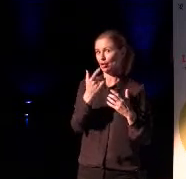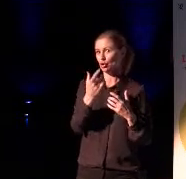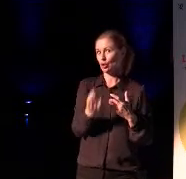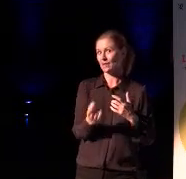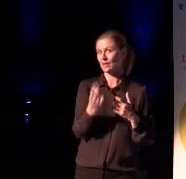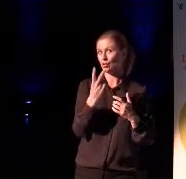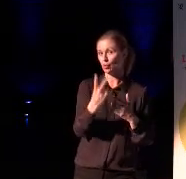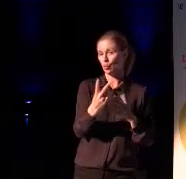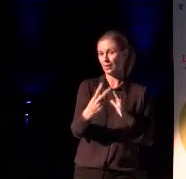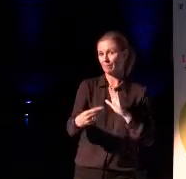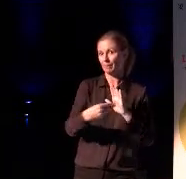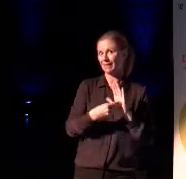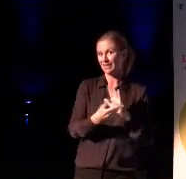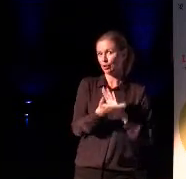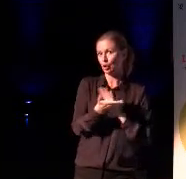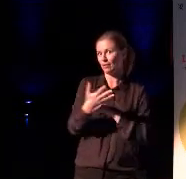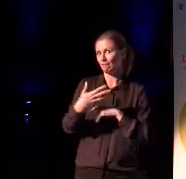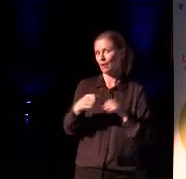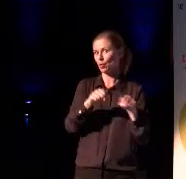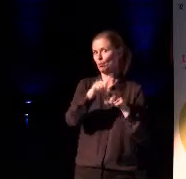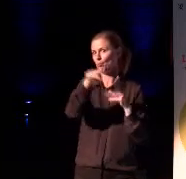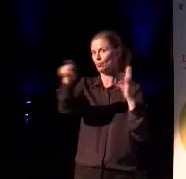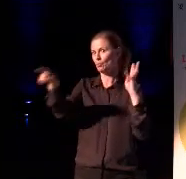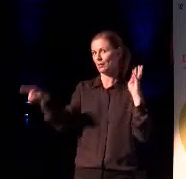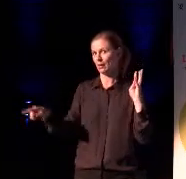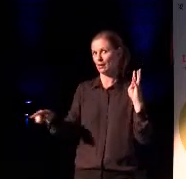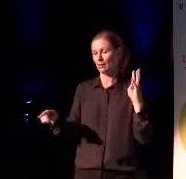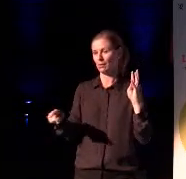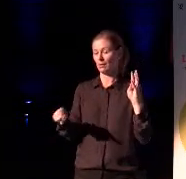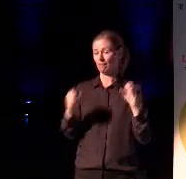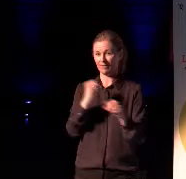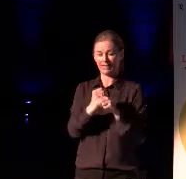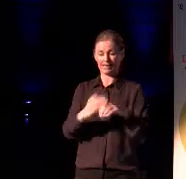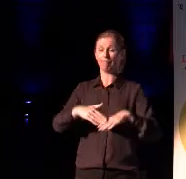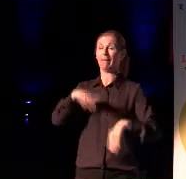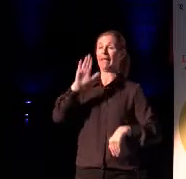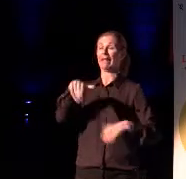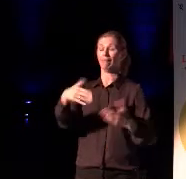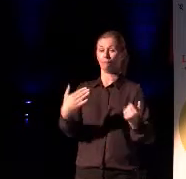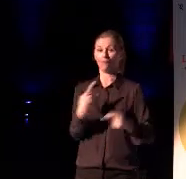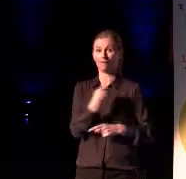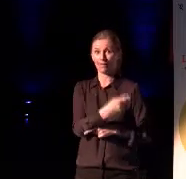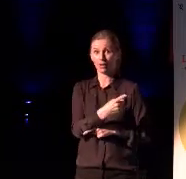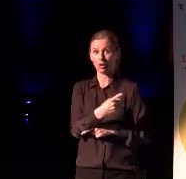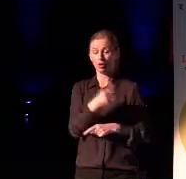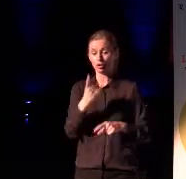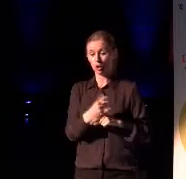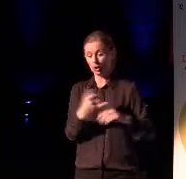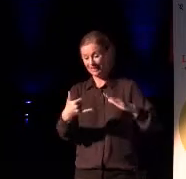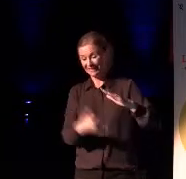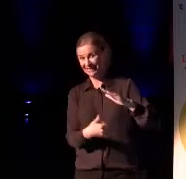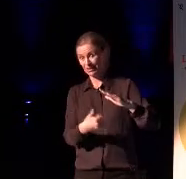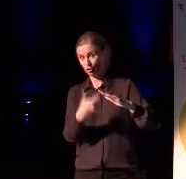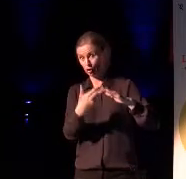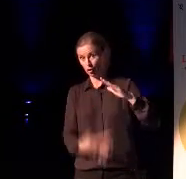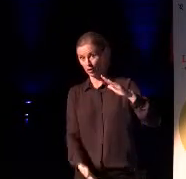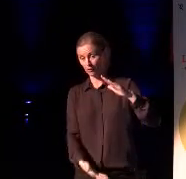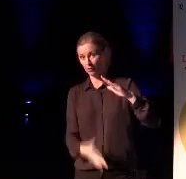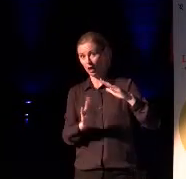72 implementeringssøknader fra kommunene. Det var langt over forventning, fordi bak de 72 søknadene så